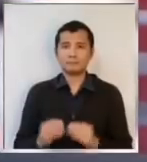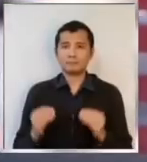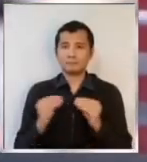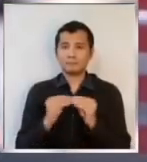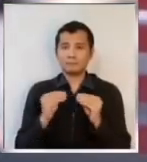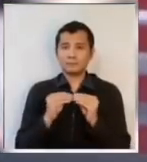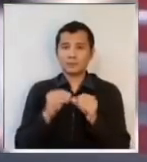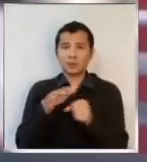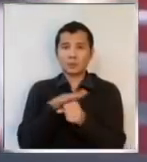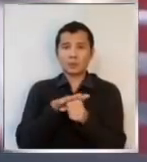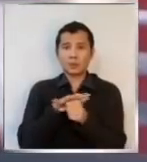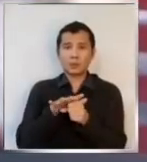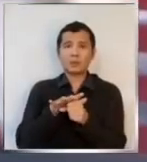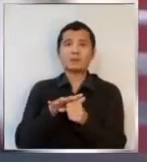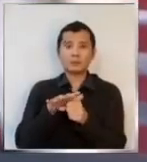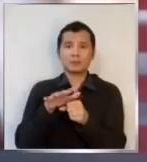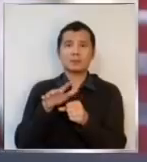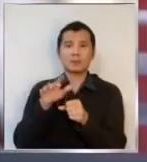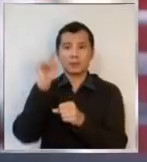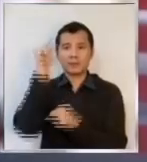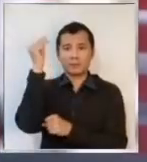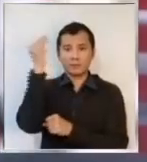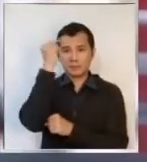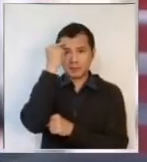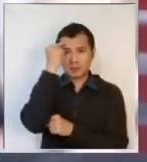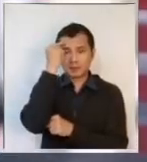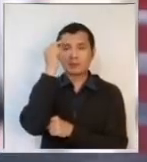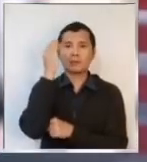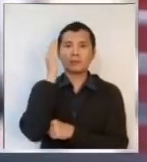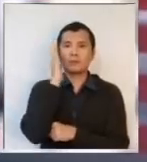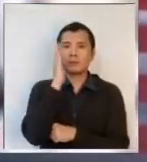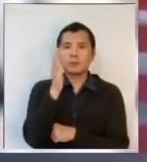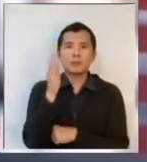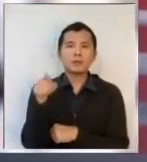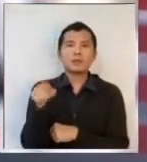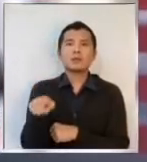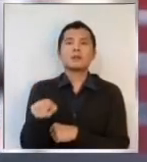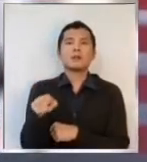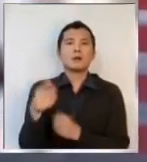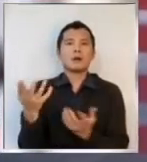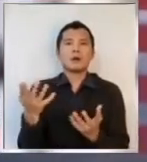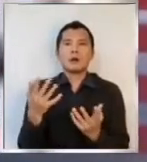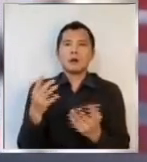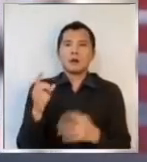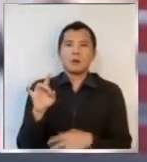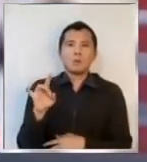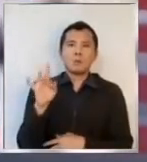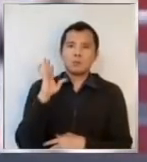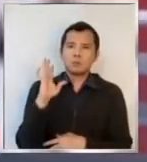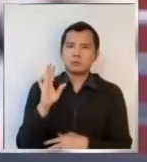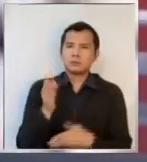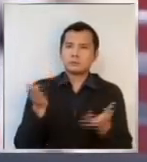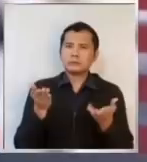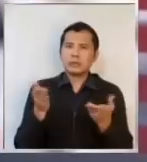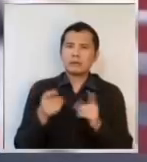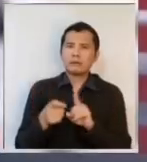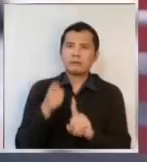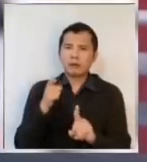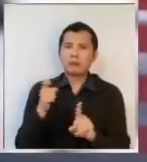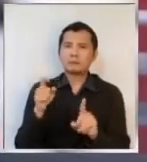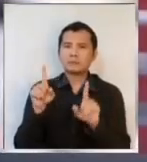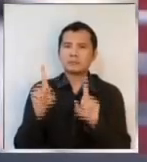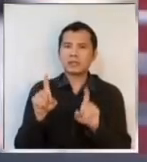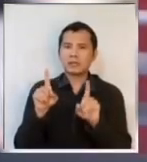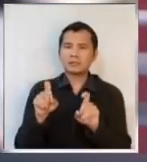Maynila ang pinanggalingan ng mga nagkalat na gamit ng rapid test kit. Isa raw itong diagnostic center at